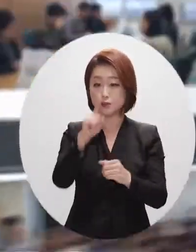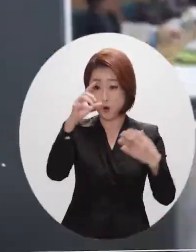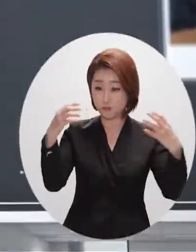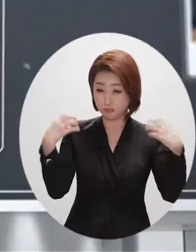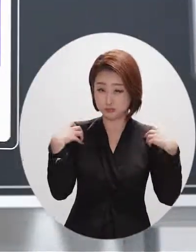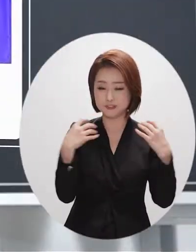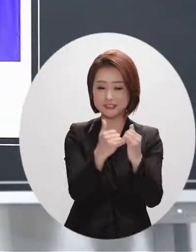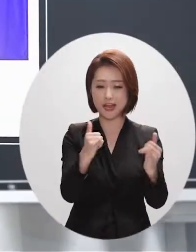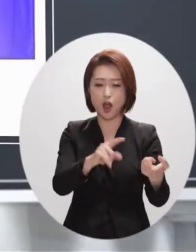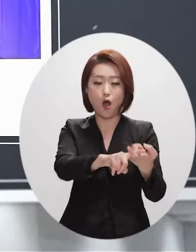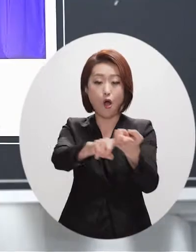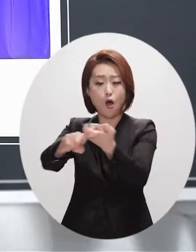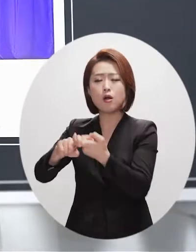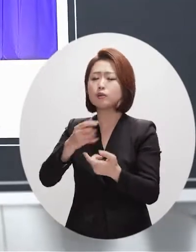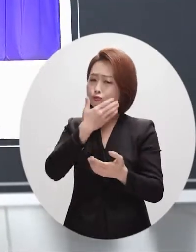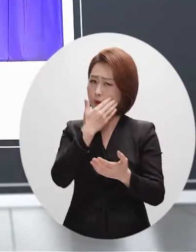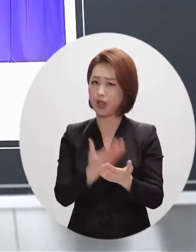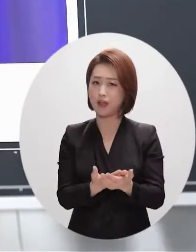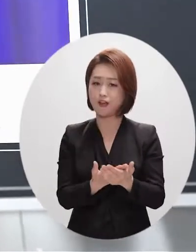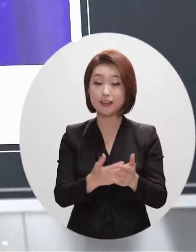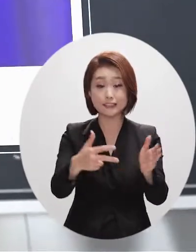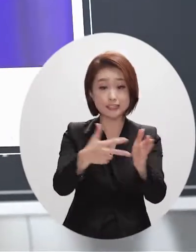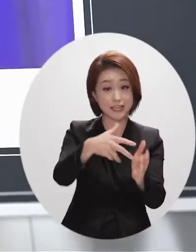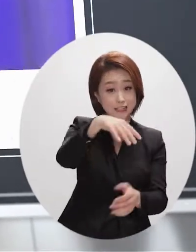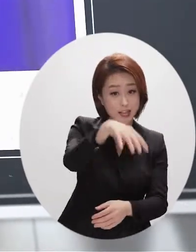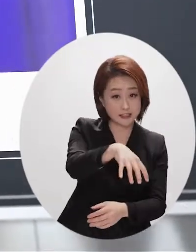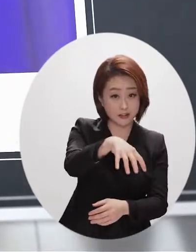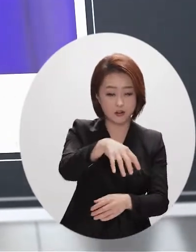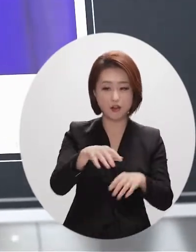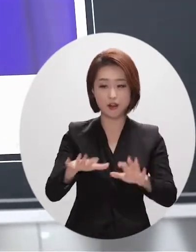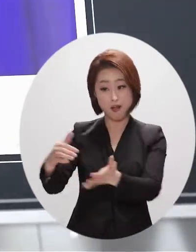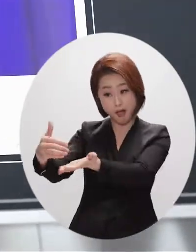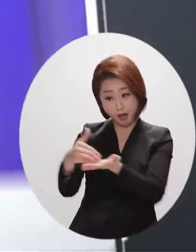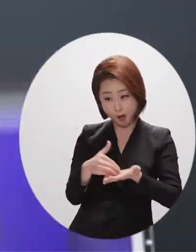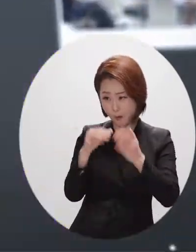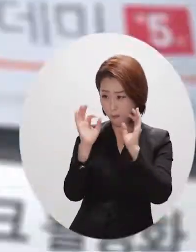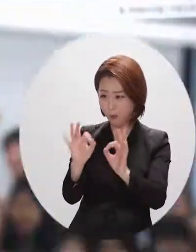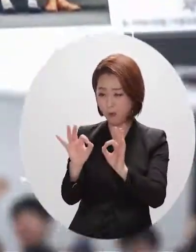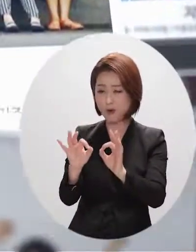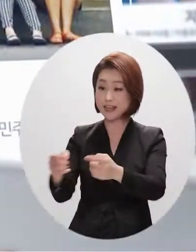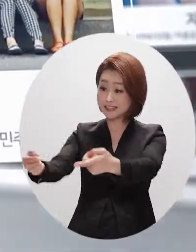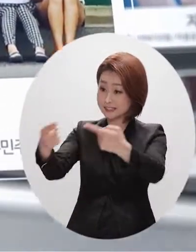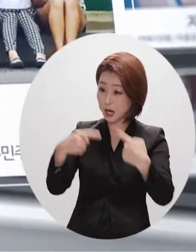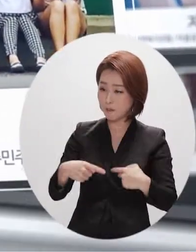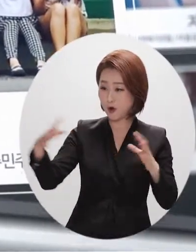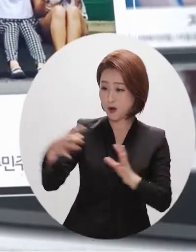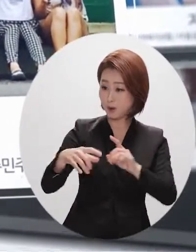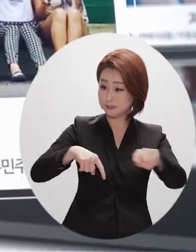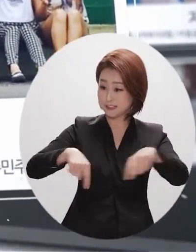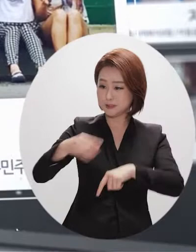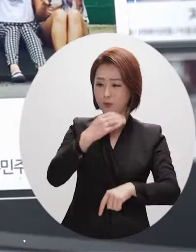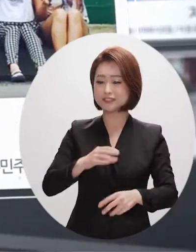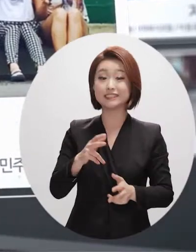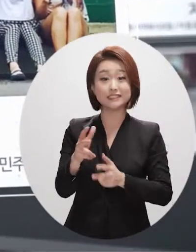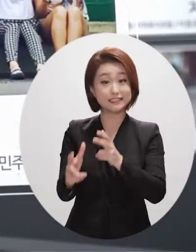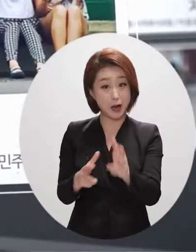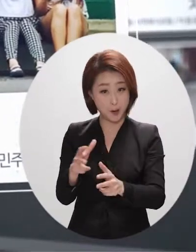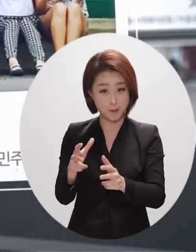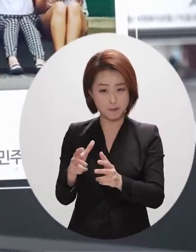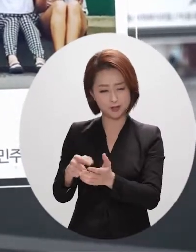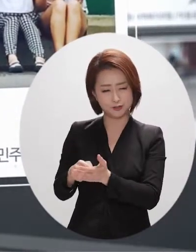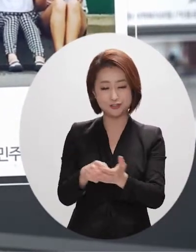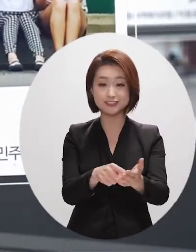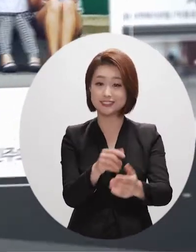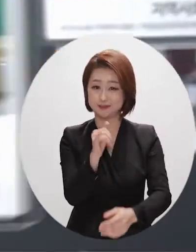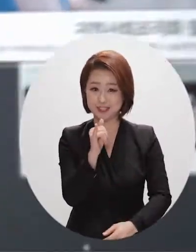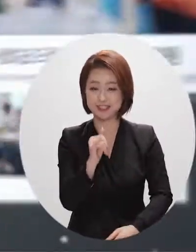거버넌스가 중요해졌습니다 재단은 이런 시대 요청에 발맞춰 참여와 협치 기반의 복지 사업을